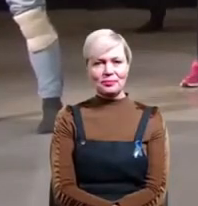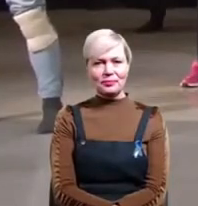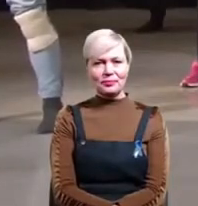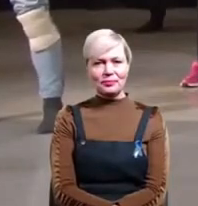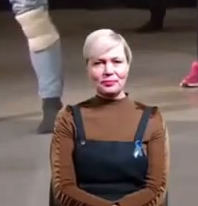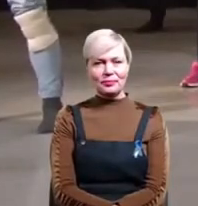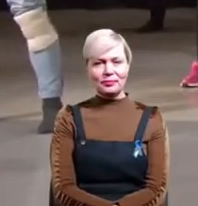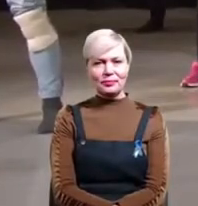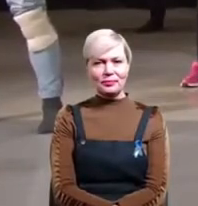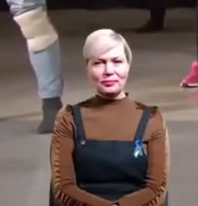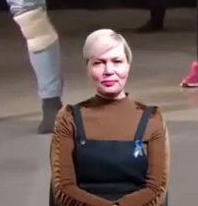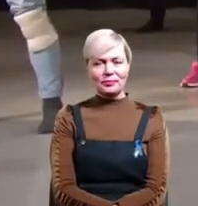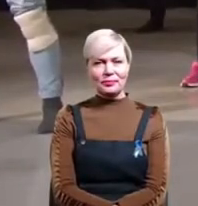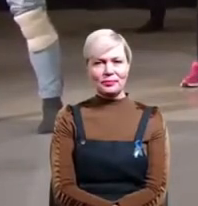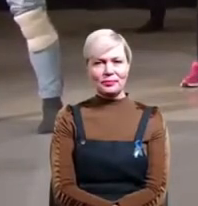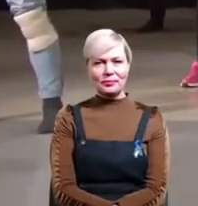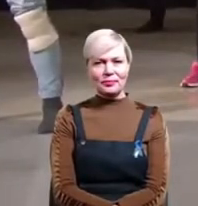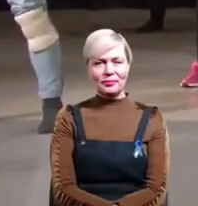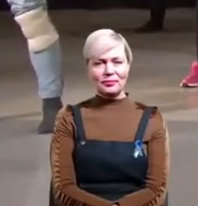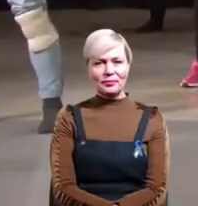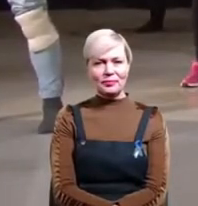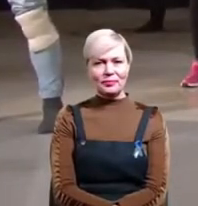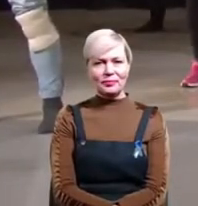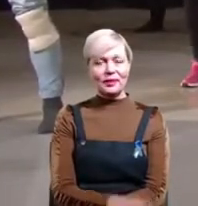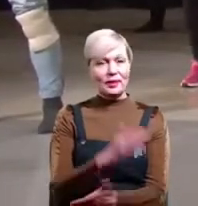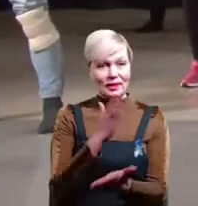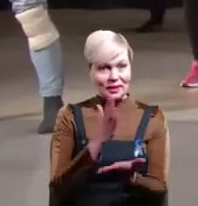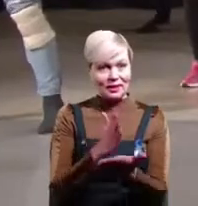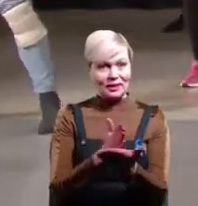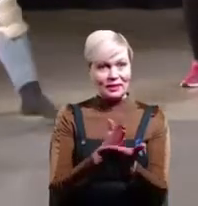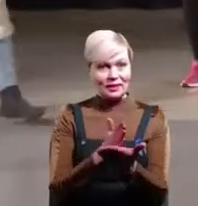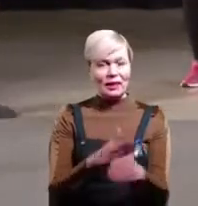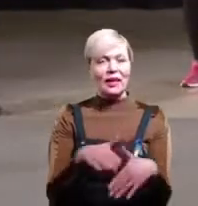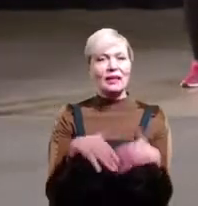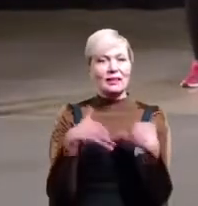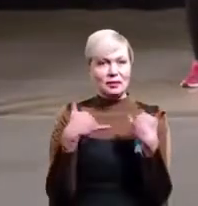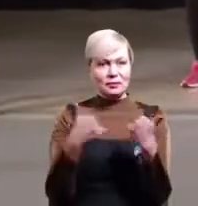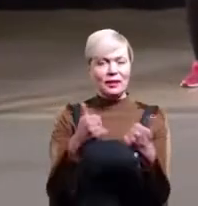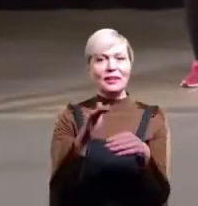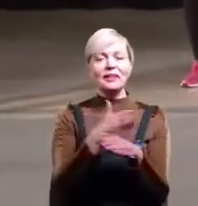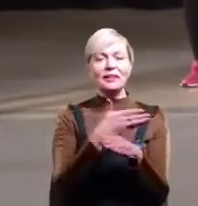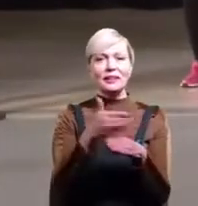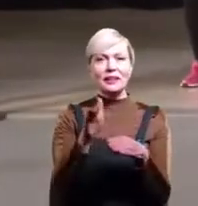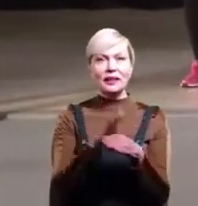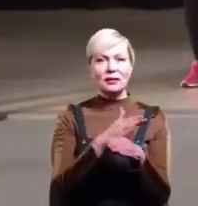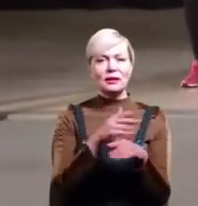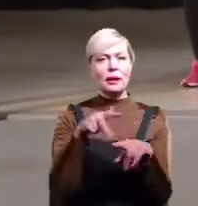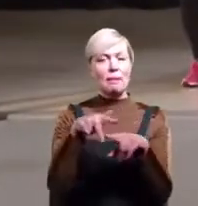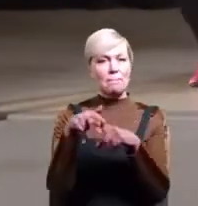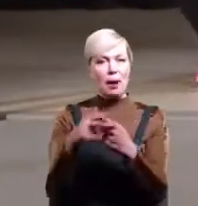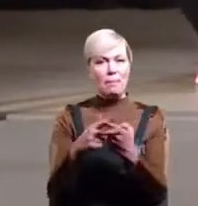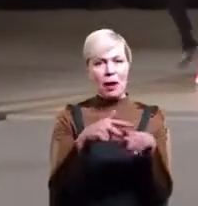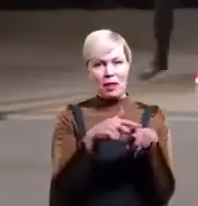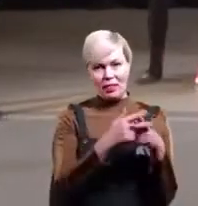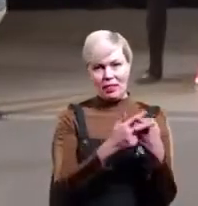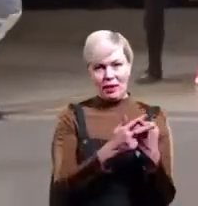сложить, открыть. Есть. Делимся пополам. Я